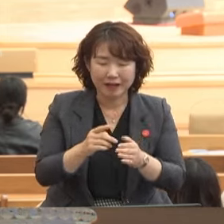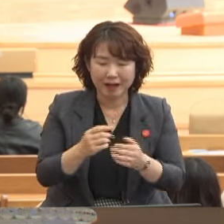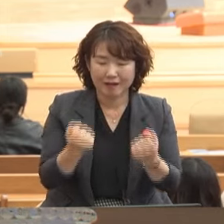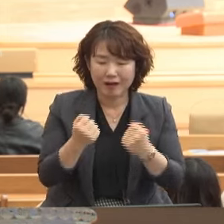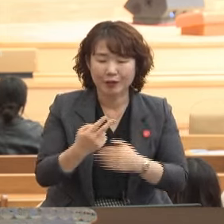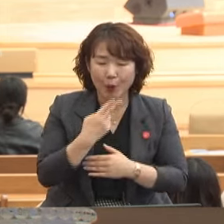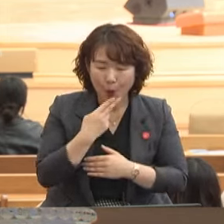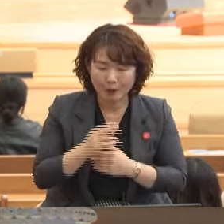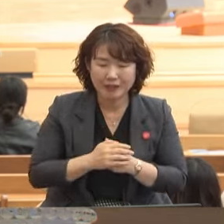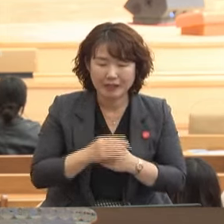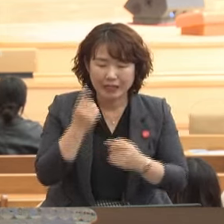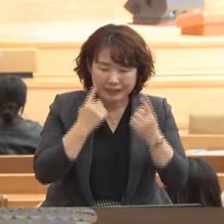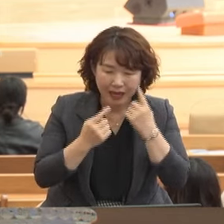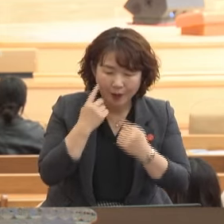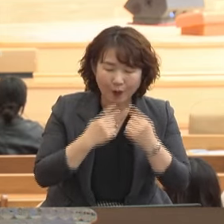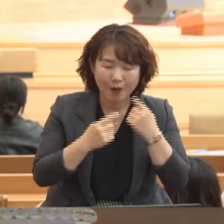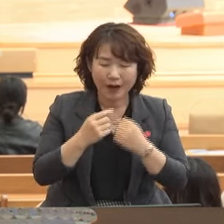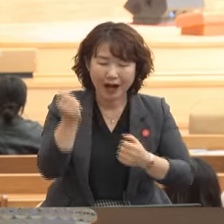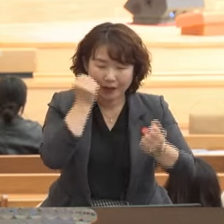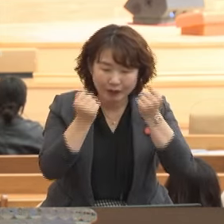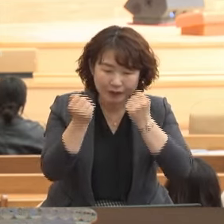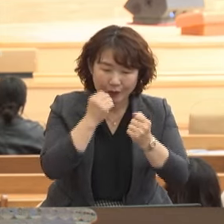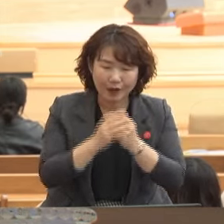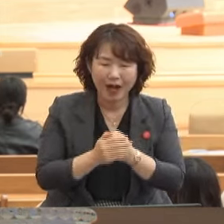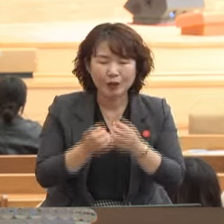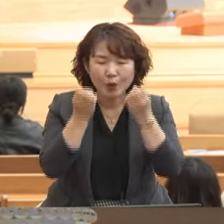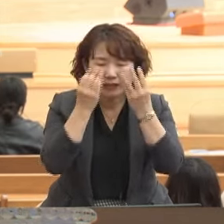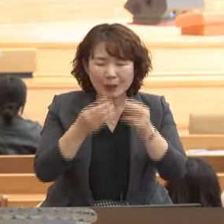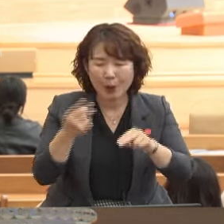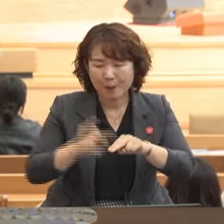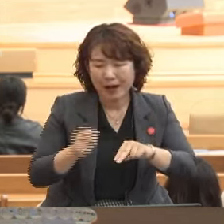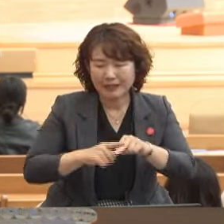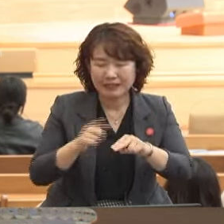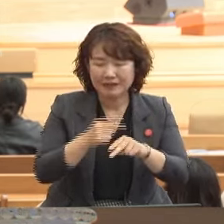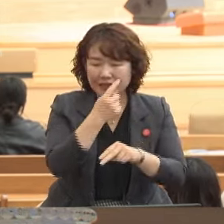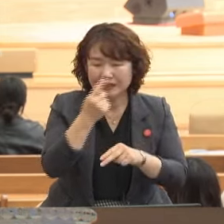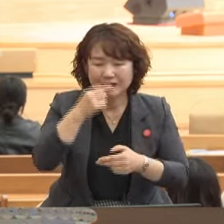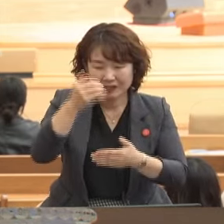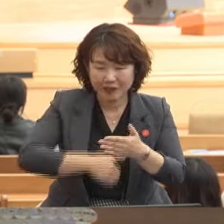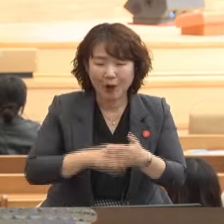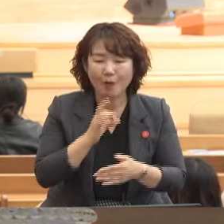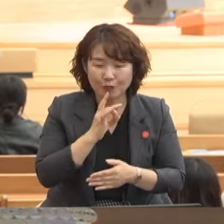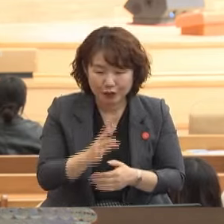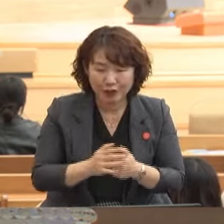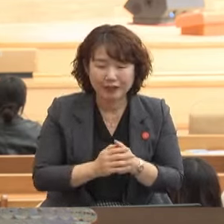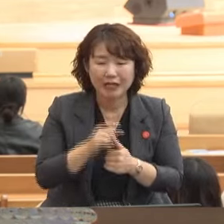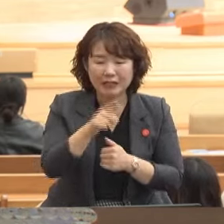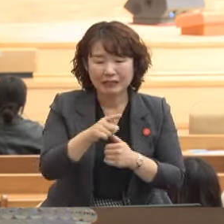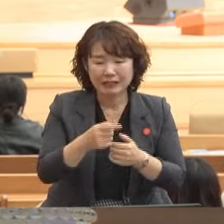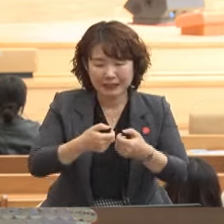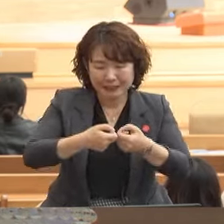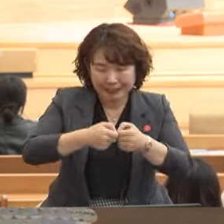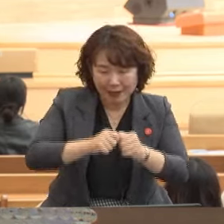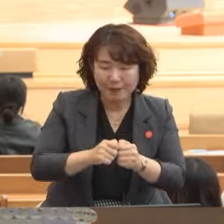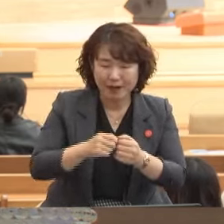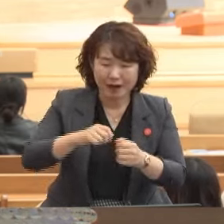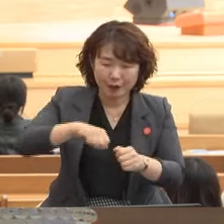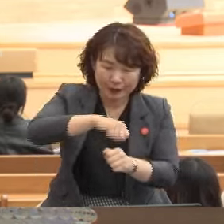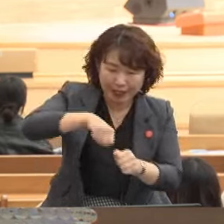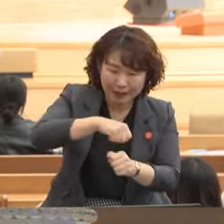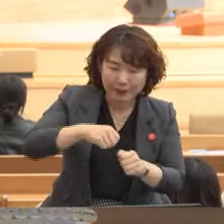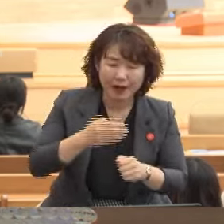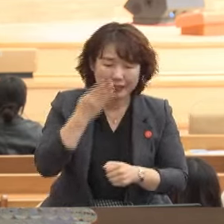없이 상한 것과 터진 것과 새로 맞은 흔적뿐이거늘 그것을 짜며 싸매며